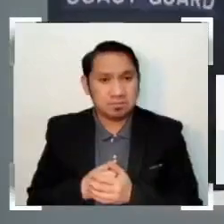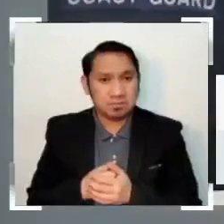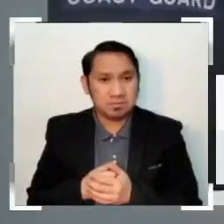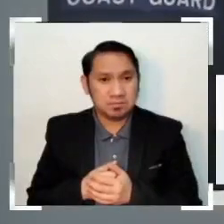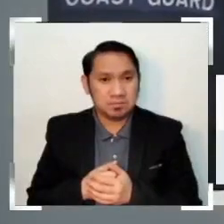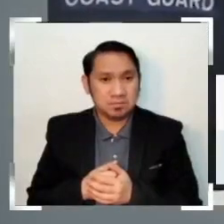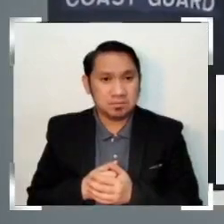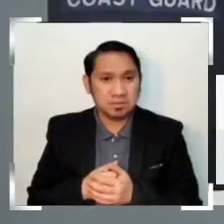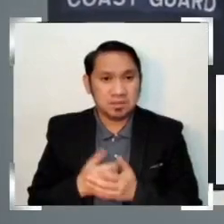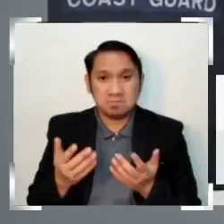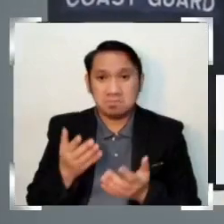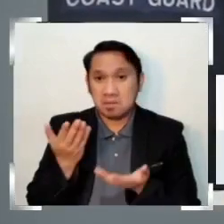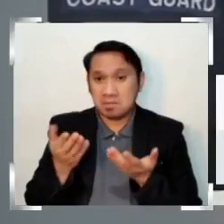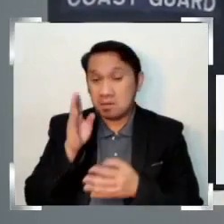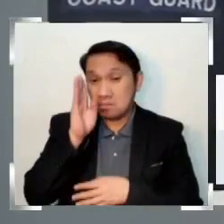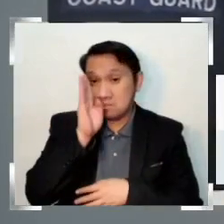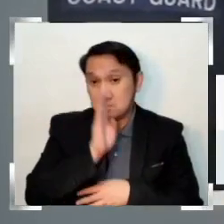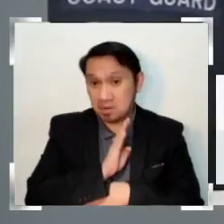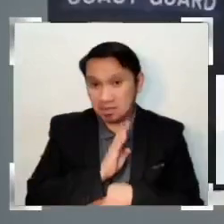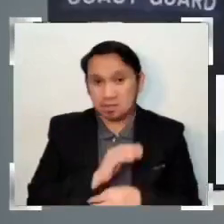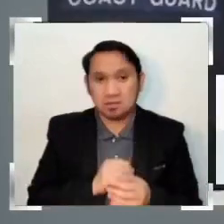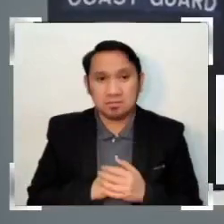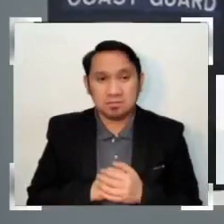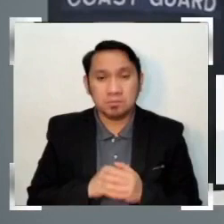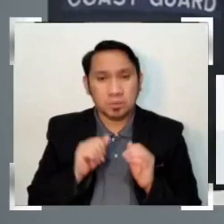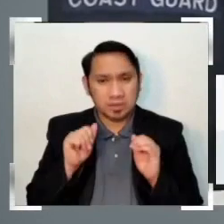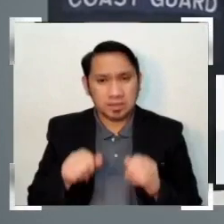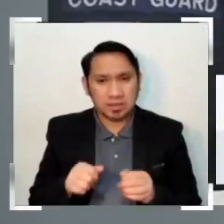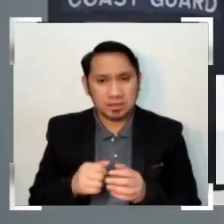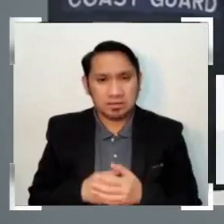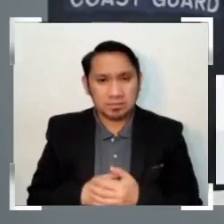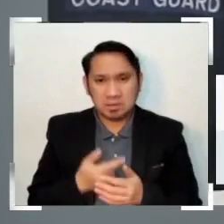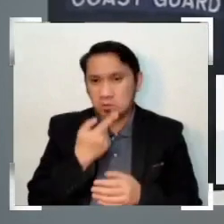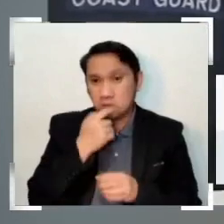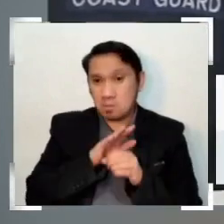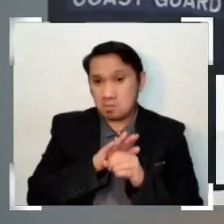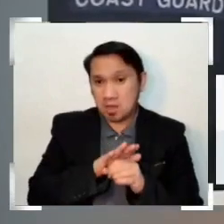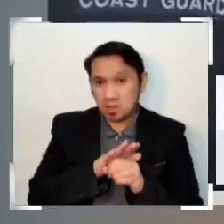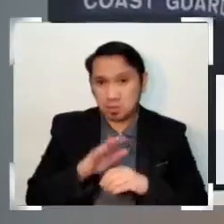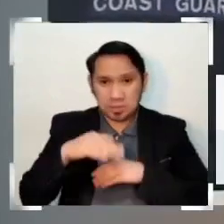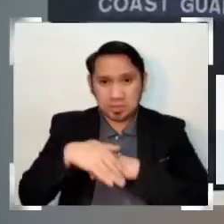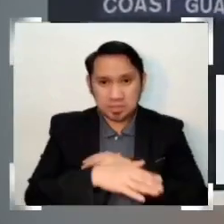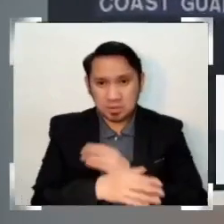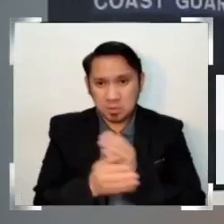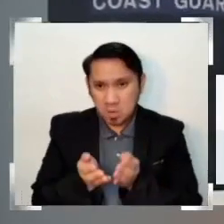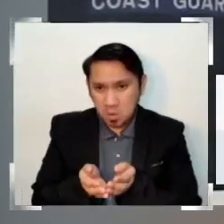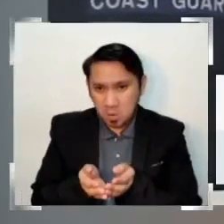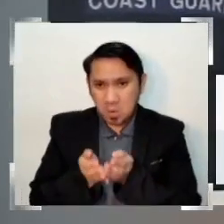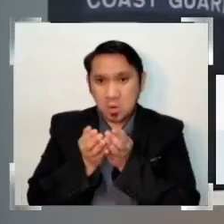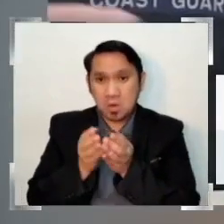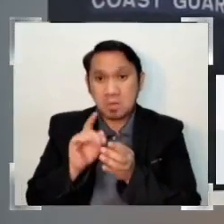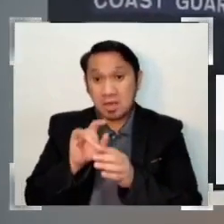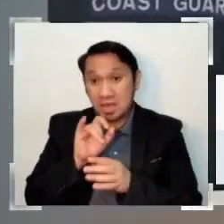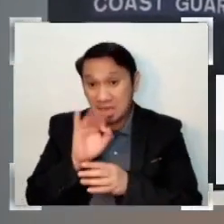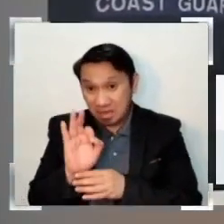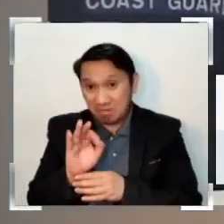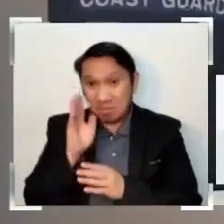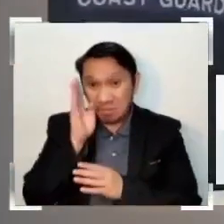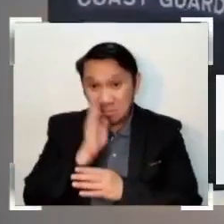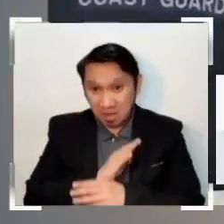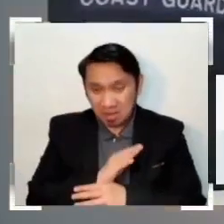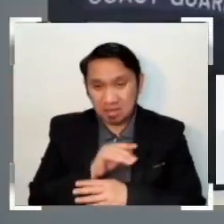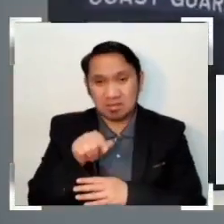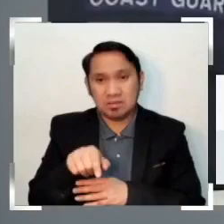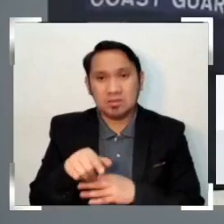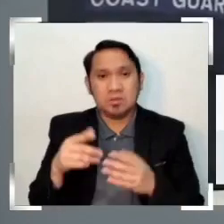might break. Pwede siyang mabiyak. So kung mabibiyak siya at may laman ang 8 tanke, it will be a disaster